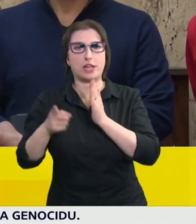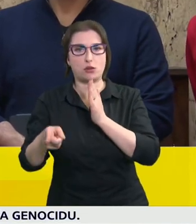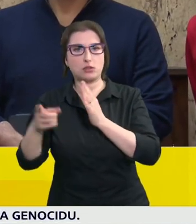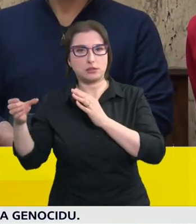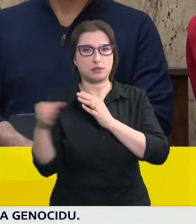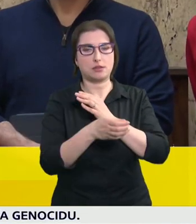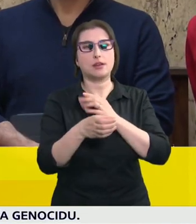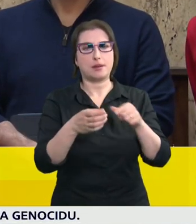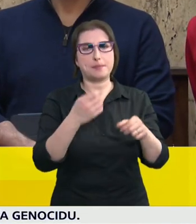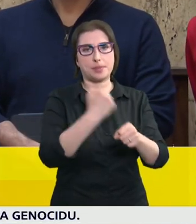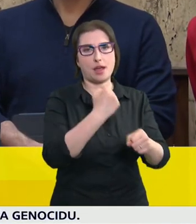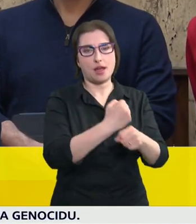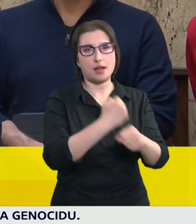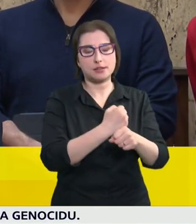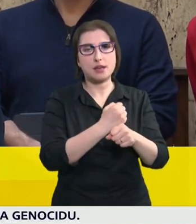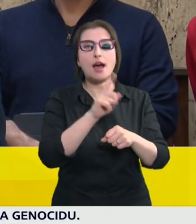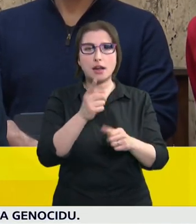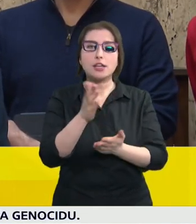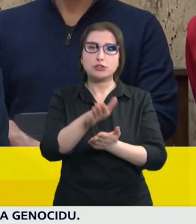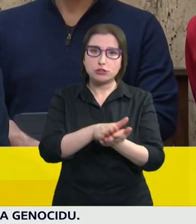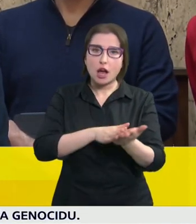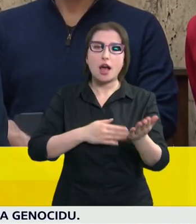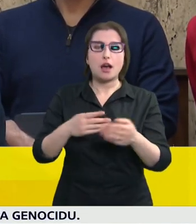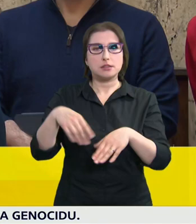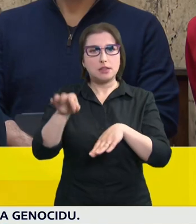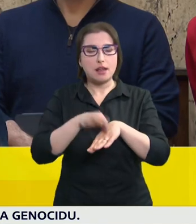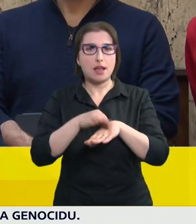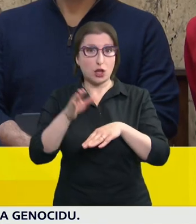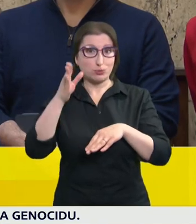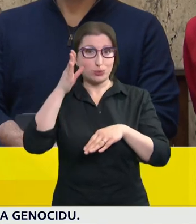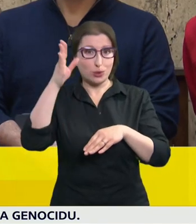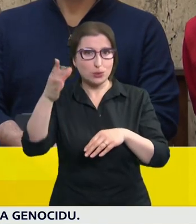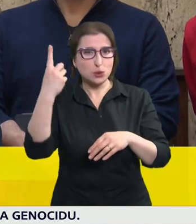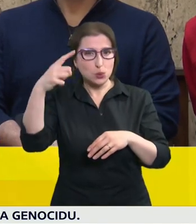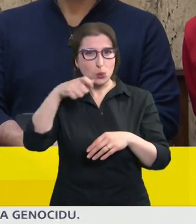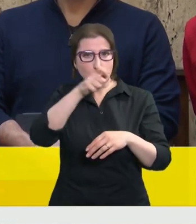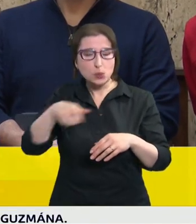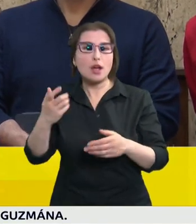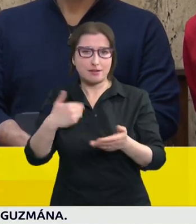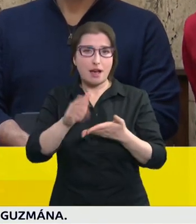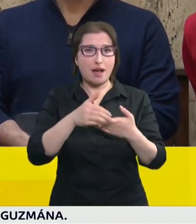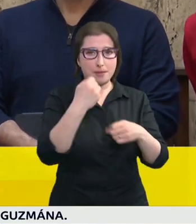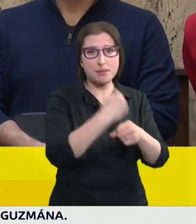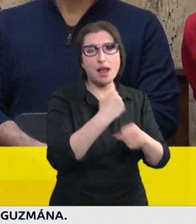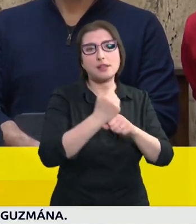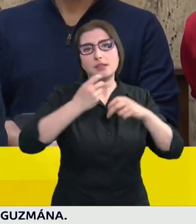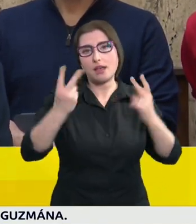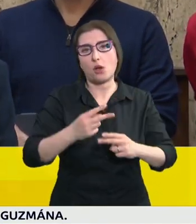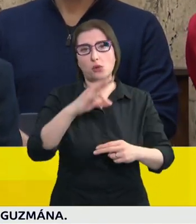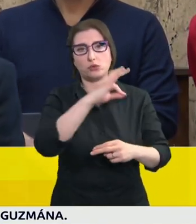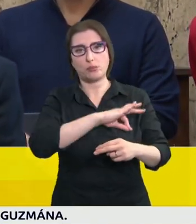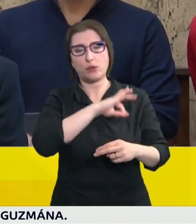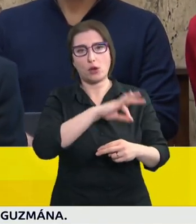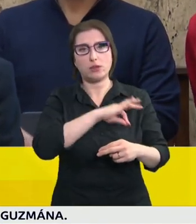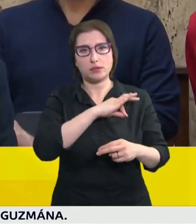medikům, nicméně velká část mediků již v tuto chvíli jak si v těch nemocnicích funguje na bázi dobrovolného režimu